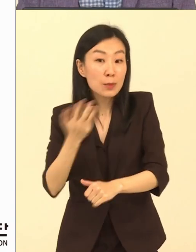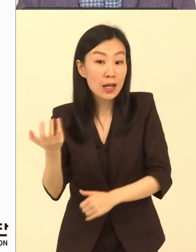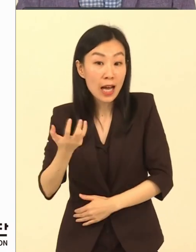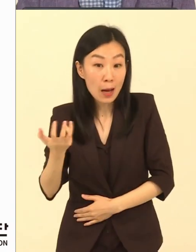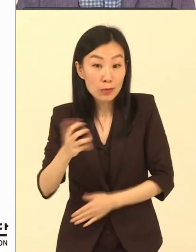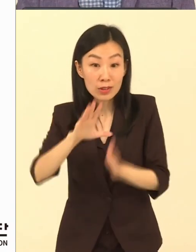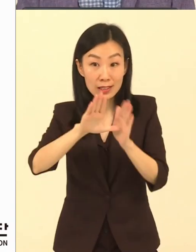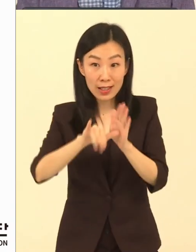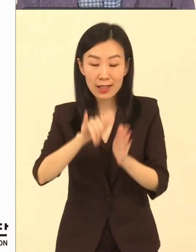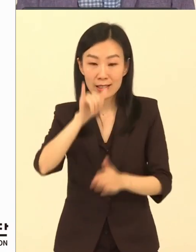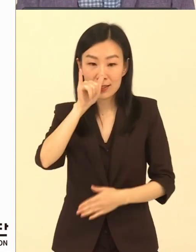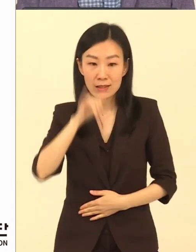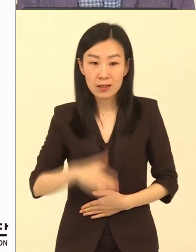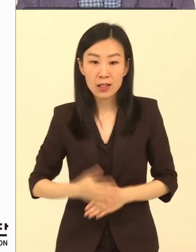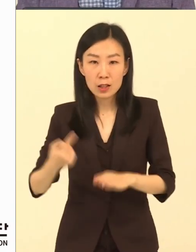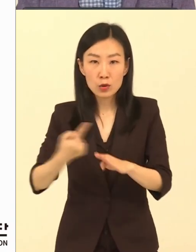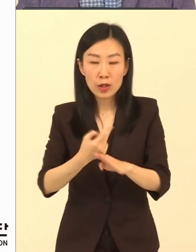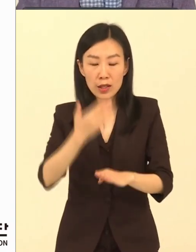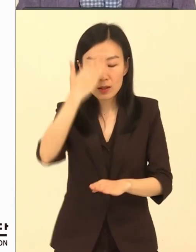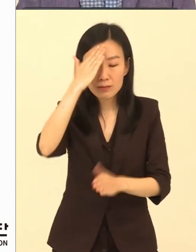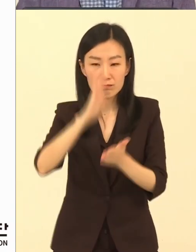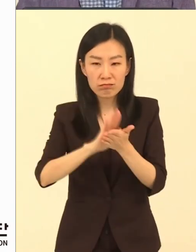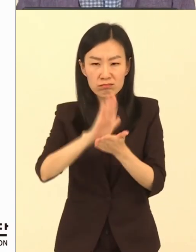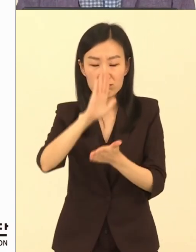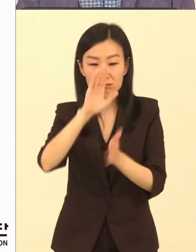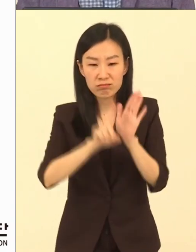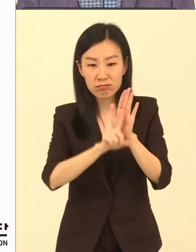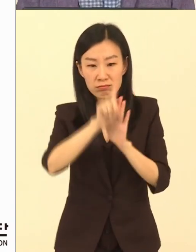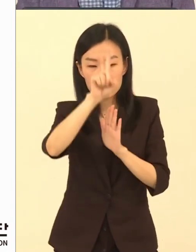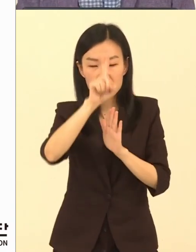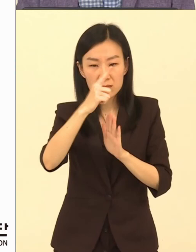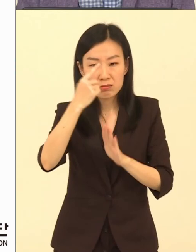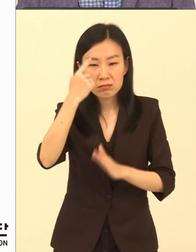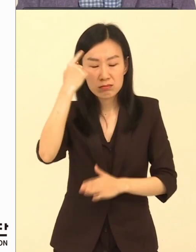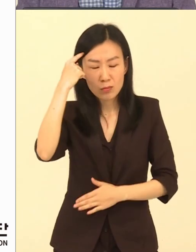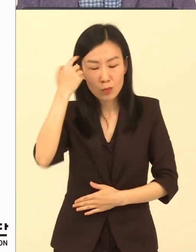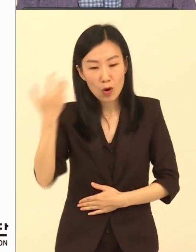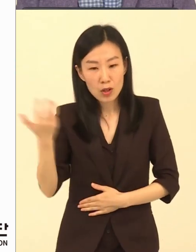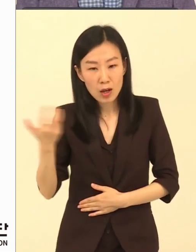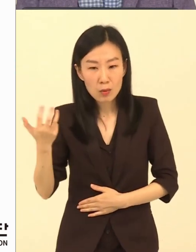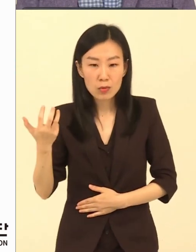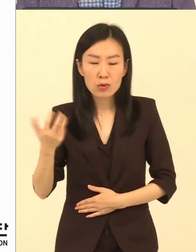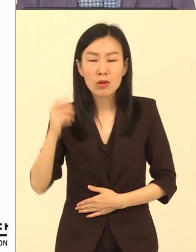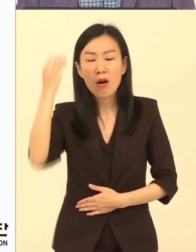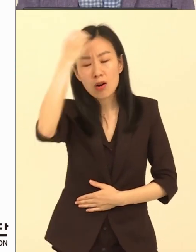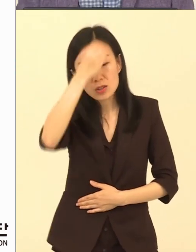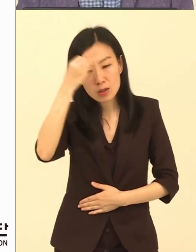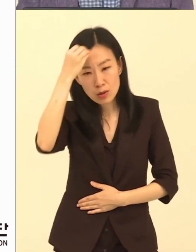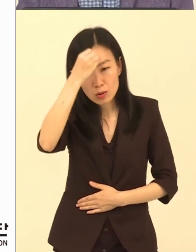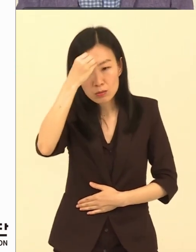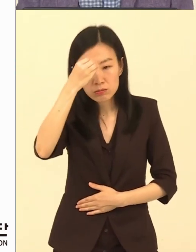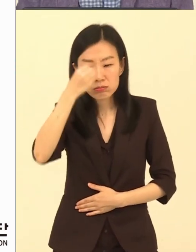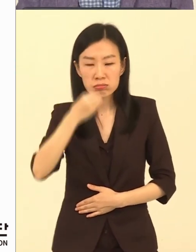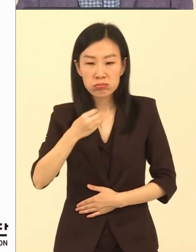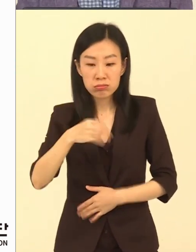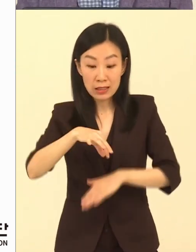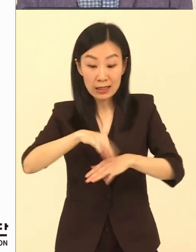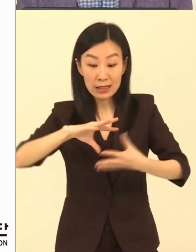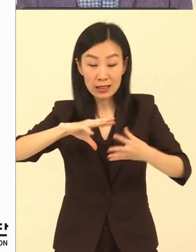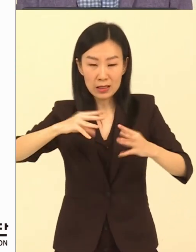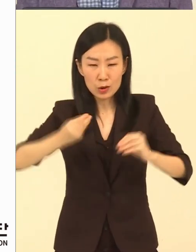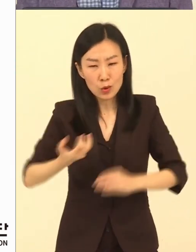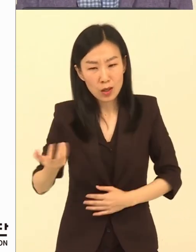그 외에 발열, 두통, 어지러움, 근육통, 오심,